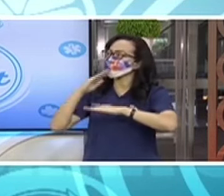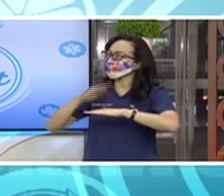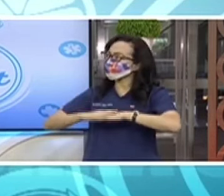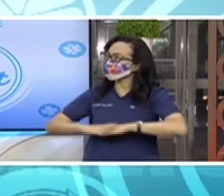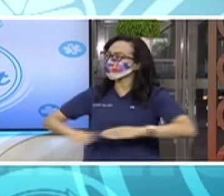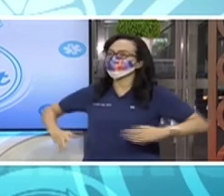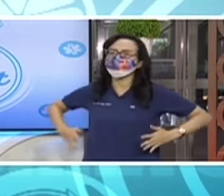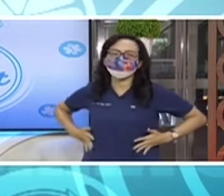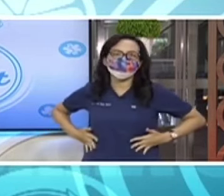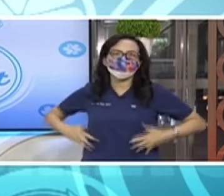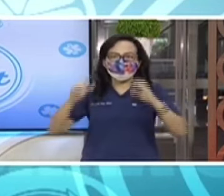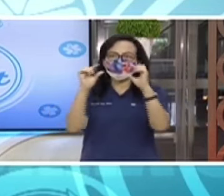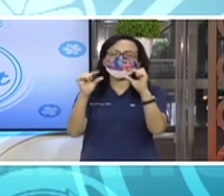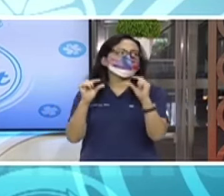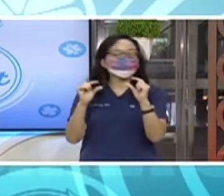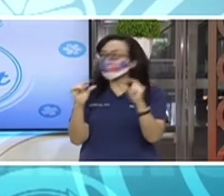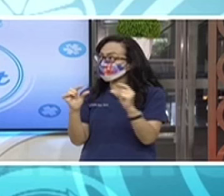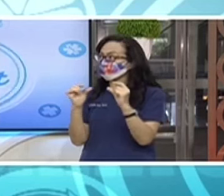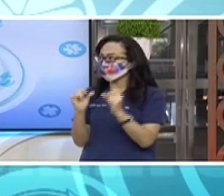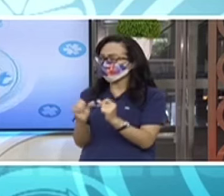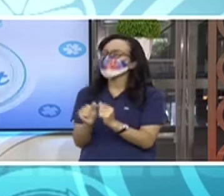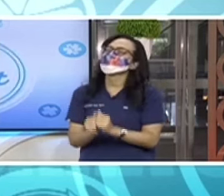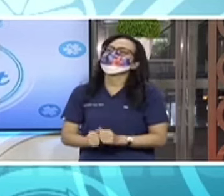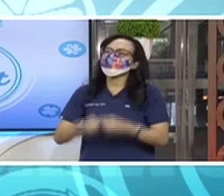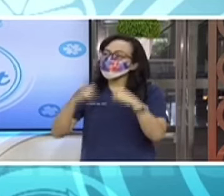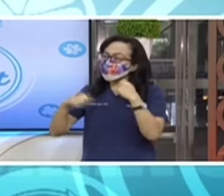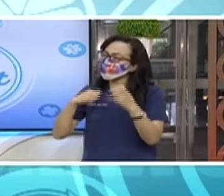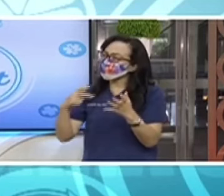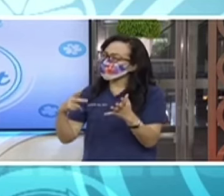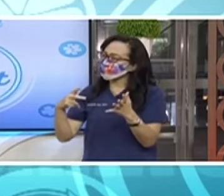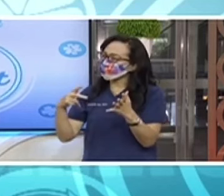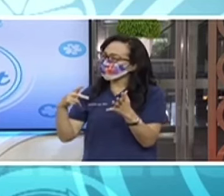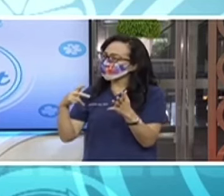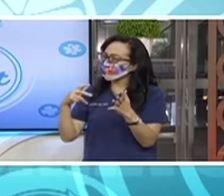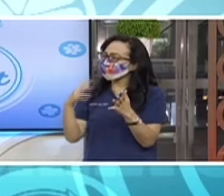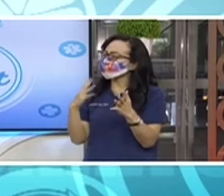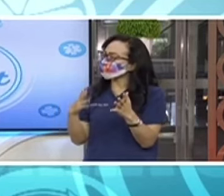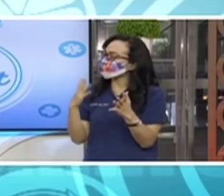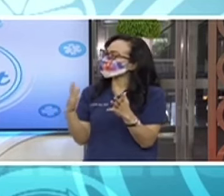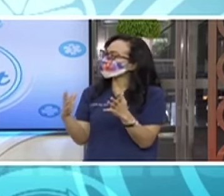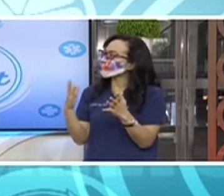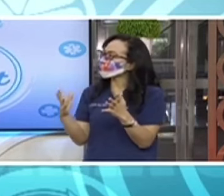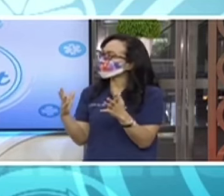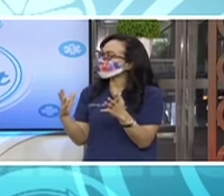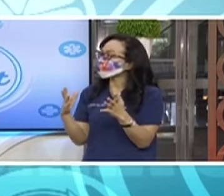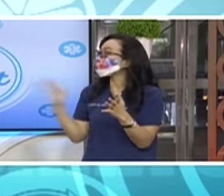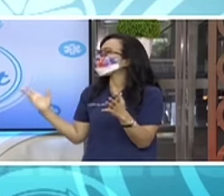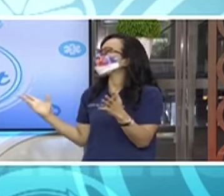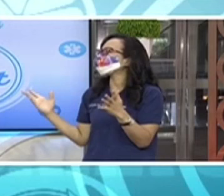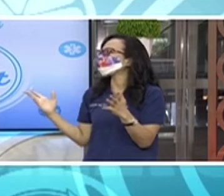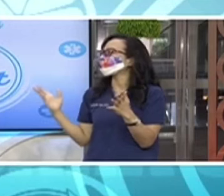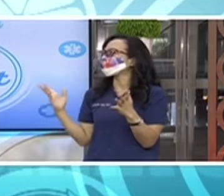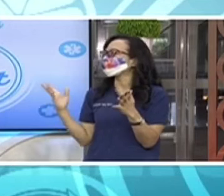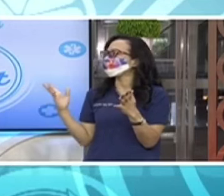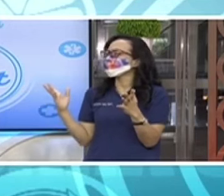contohnya diafragma otot-otot di sela-sela Iga gitu ya Nah itu yang kemudian e kita lihat terjadi di ee pencecak